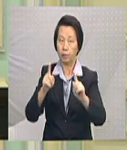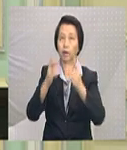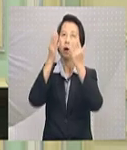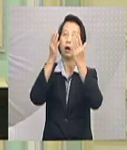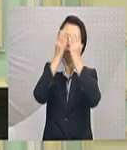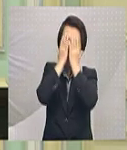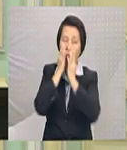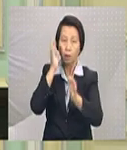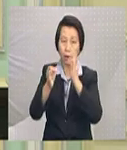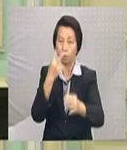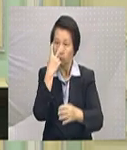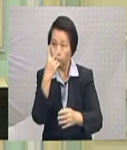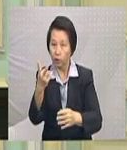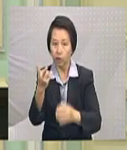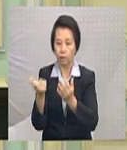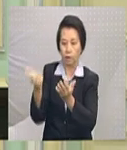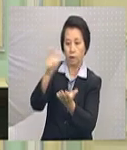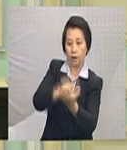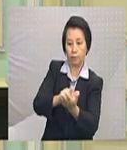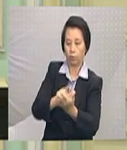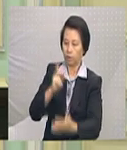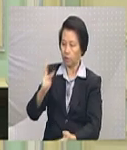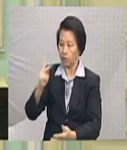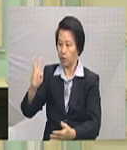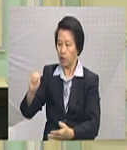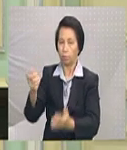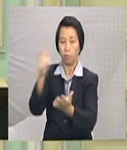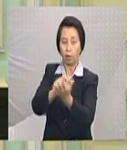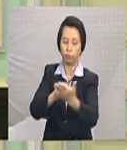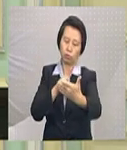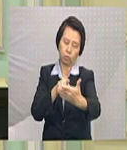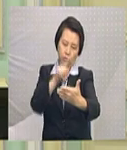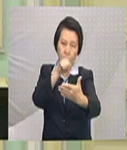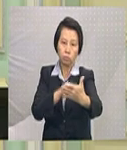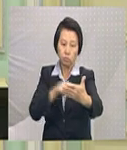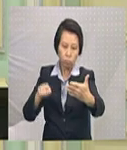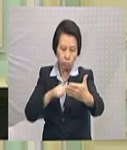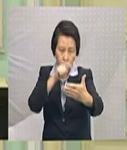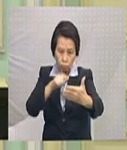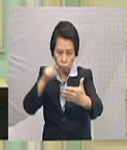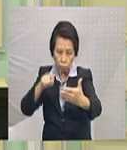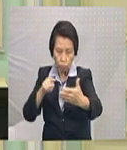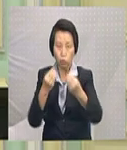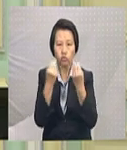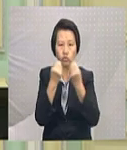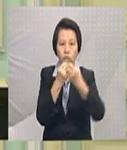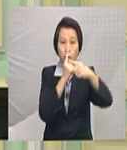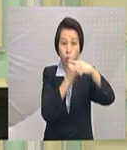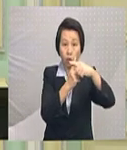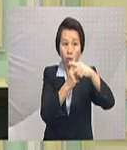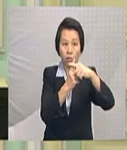lihat daripada laporan Kementerian Kesihatan, trend dari segi jumlah positif tu